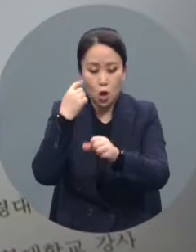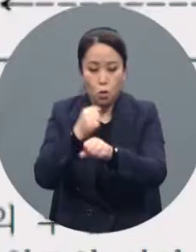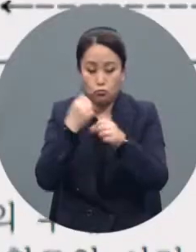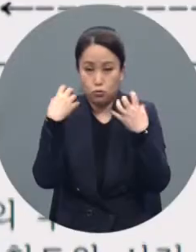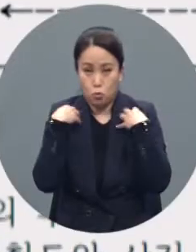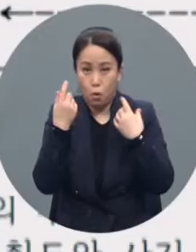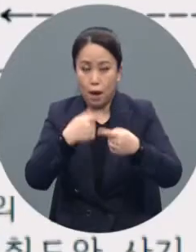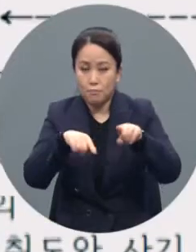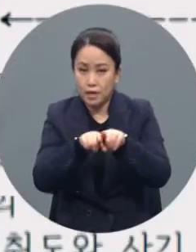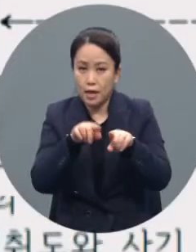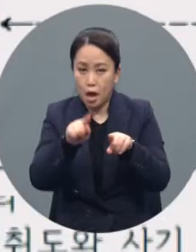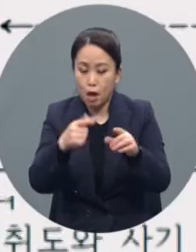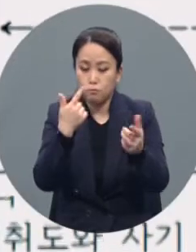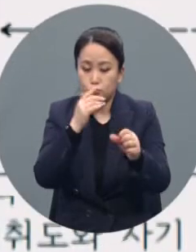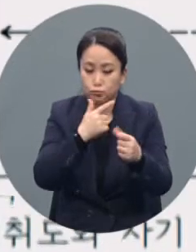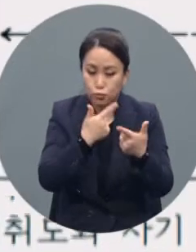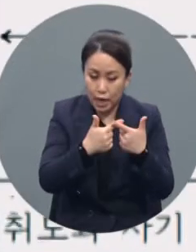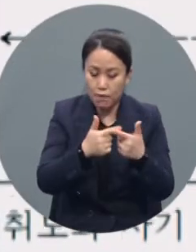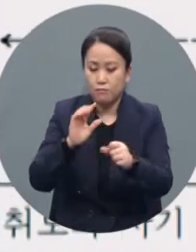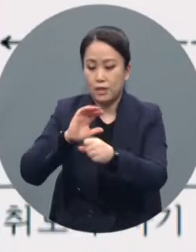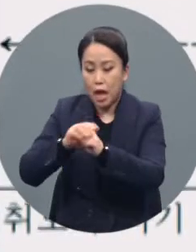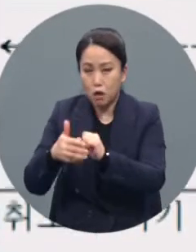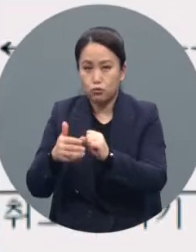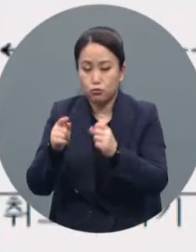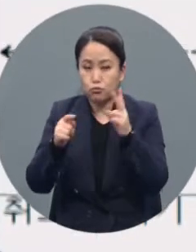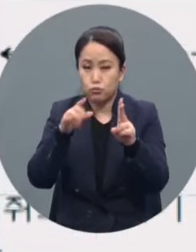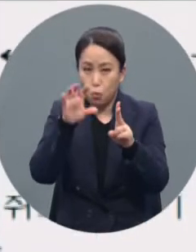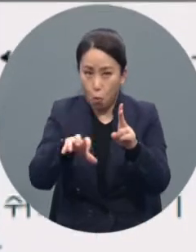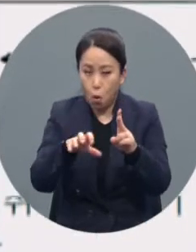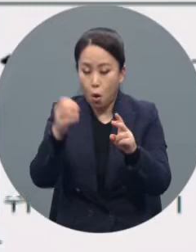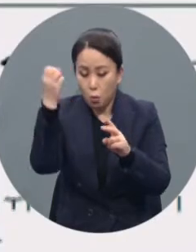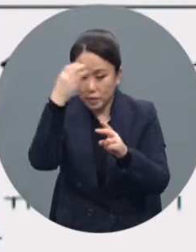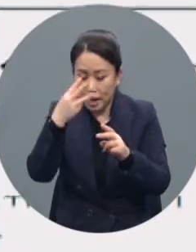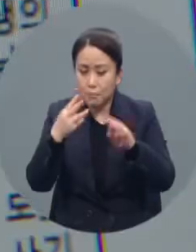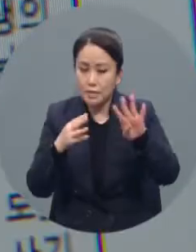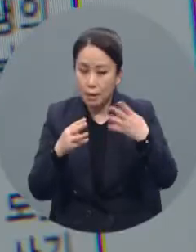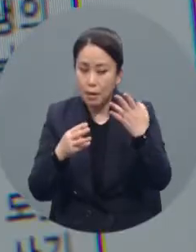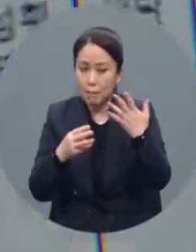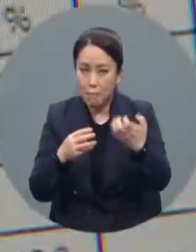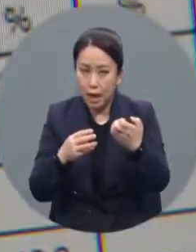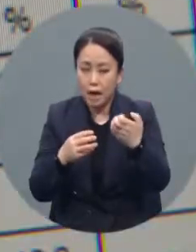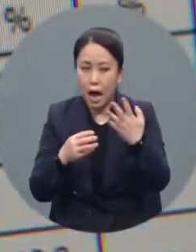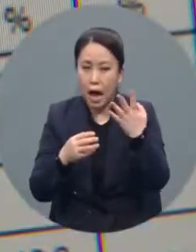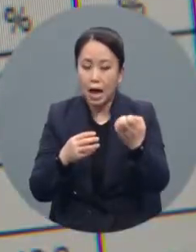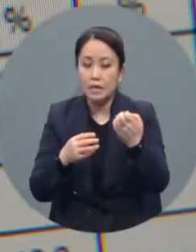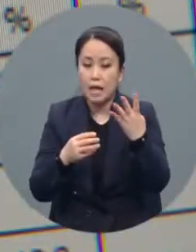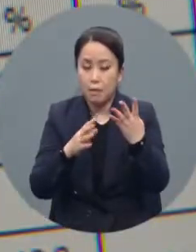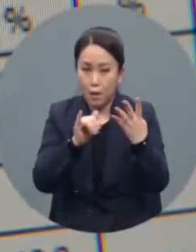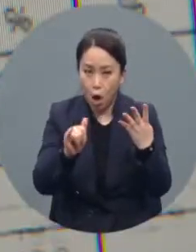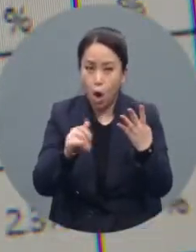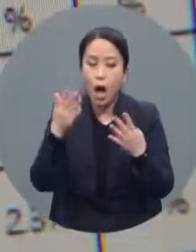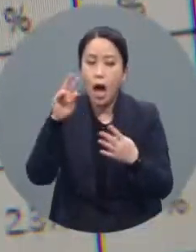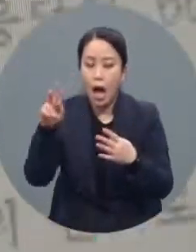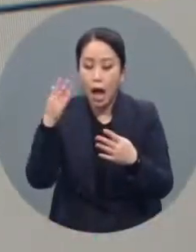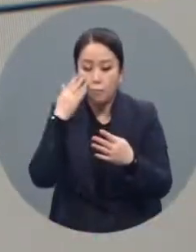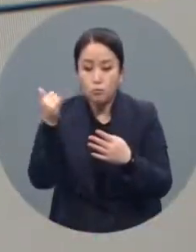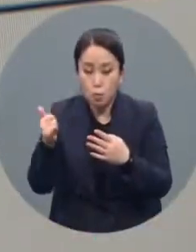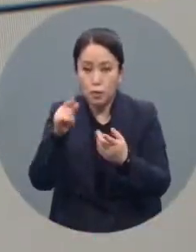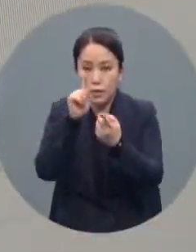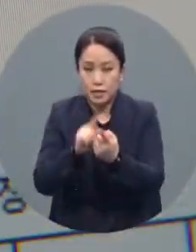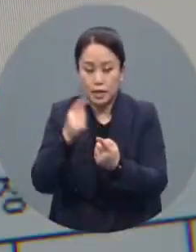지방분권발전연구소와 함께 부산과 대구의 고3 수험생 494명과 학부모 202명을 대상으로